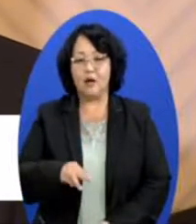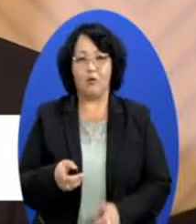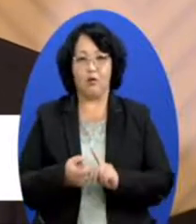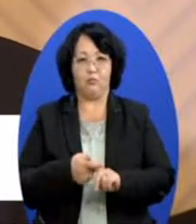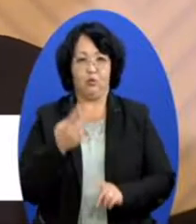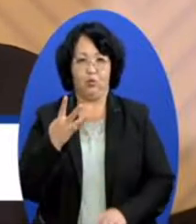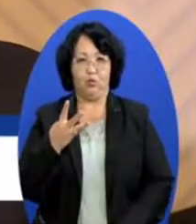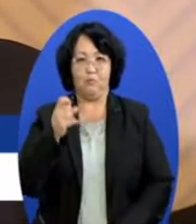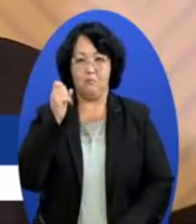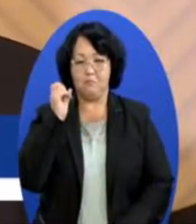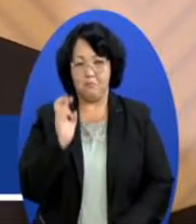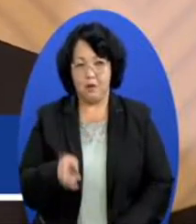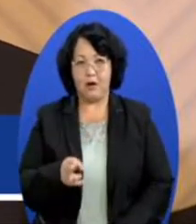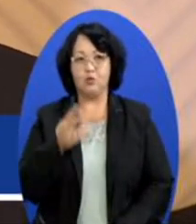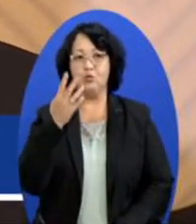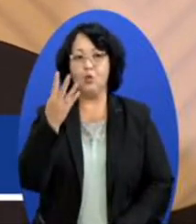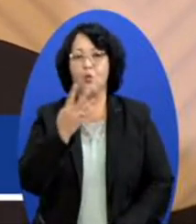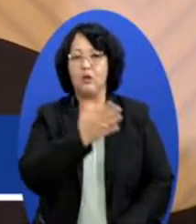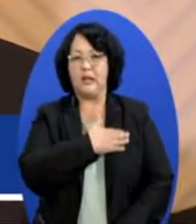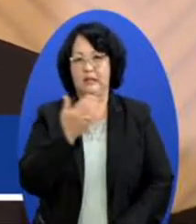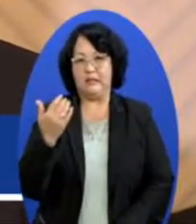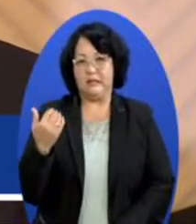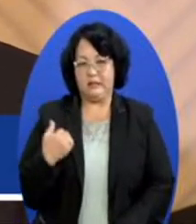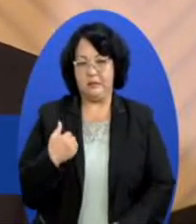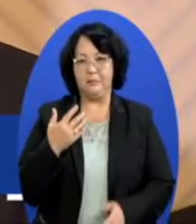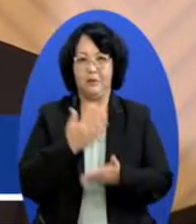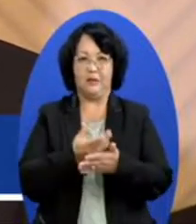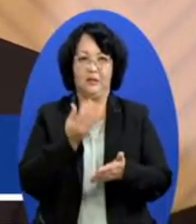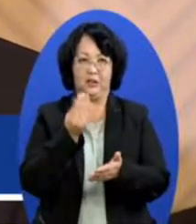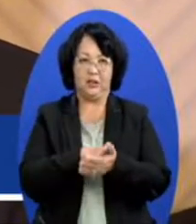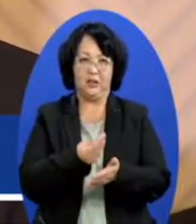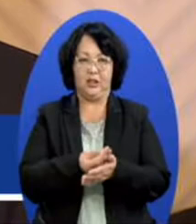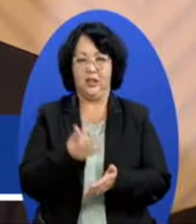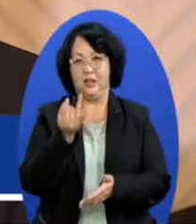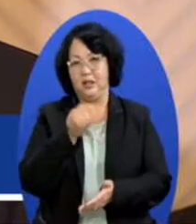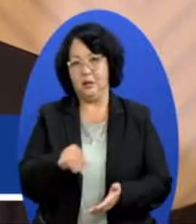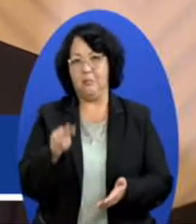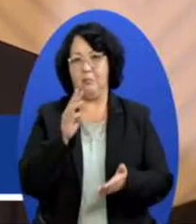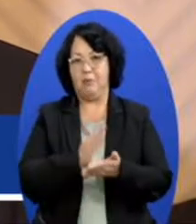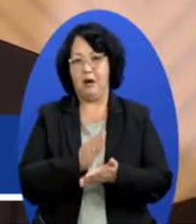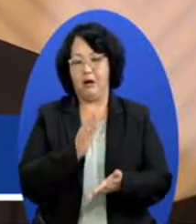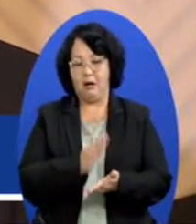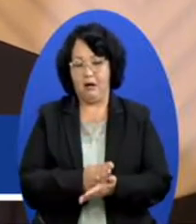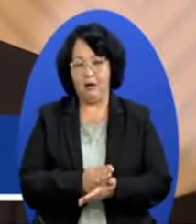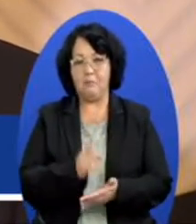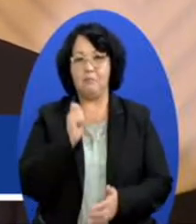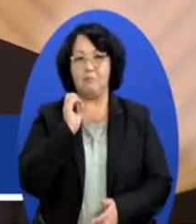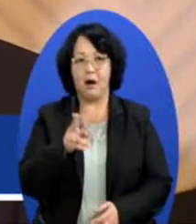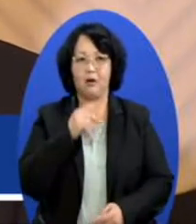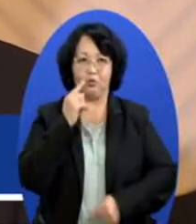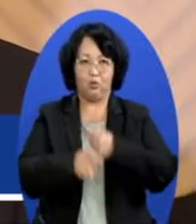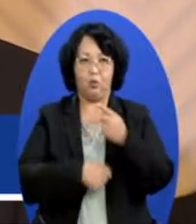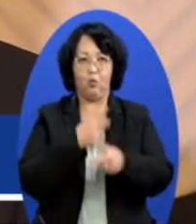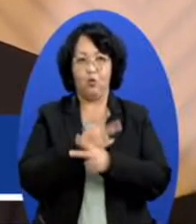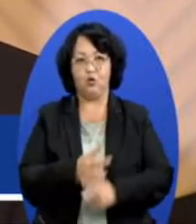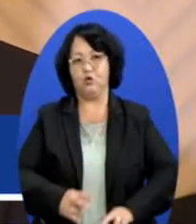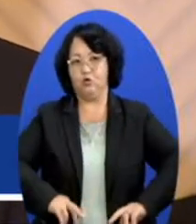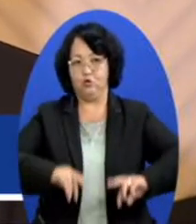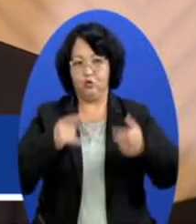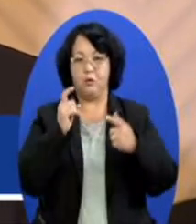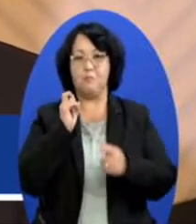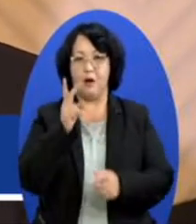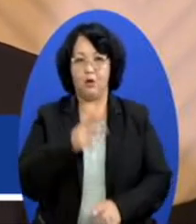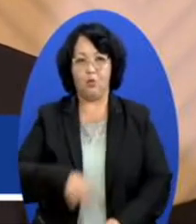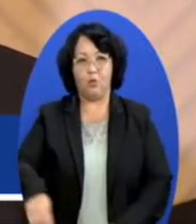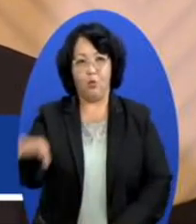банк гэдэг нь 4 эзэнтэй байна шээ. Ийм байна юм л да. Тэгэхээр бид нар бол энэ банкны тухай хуулинд өөрчлөлт оруулаад банкуд